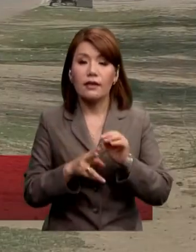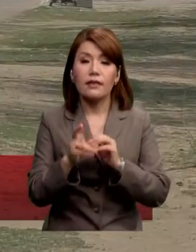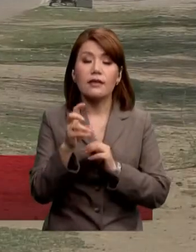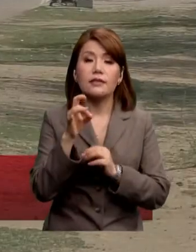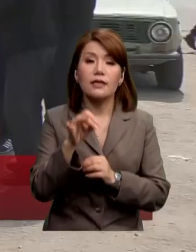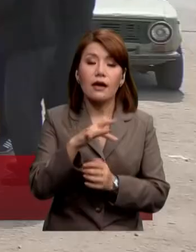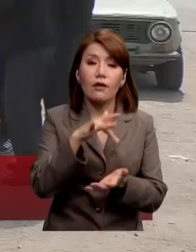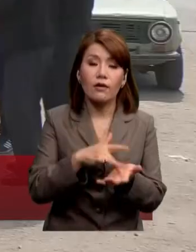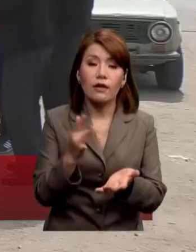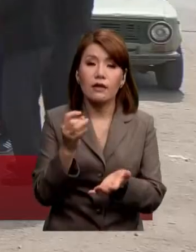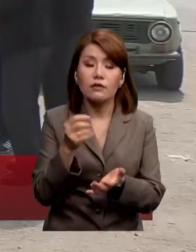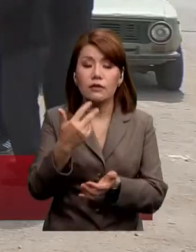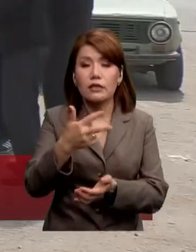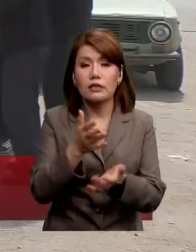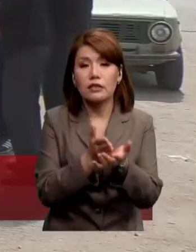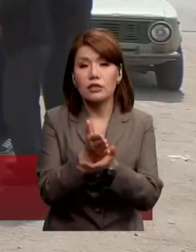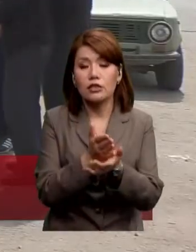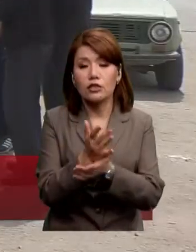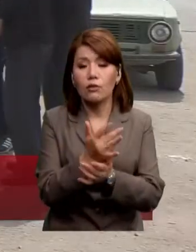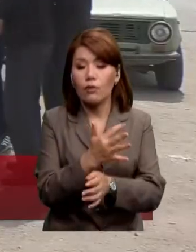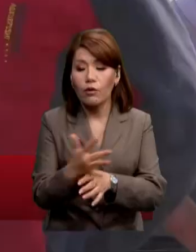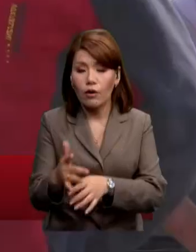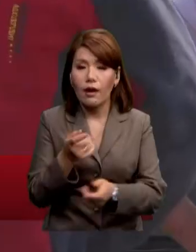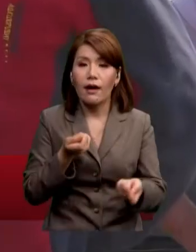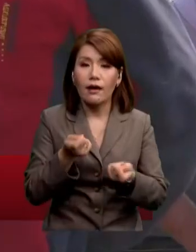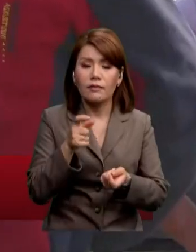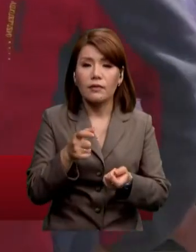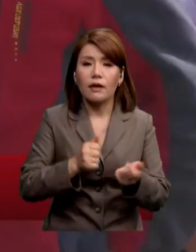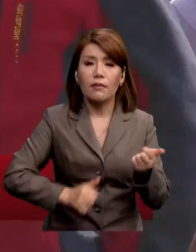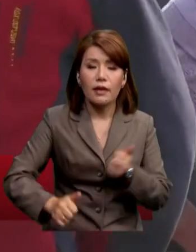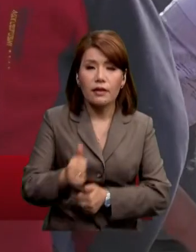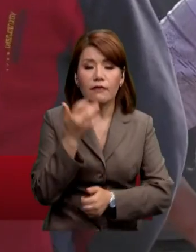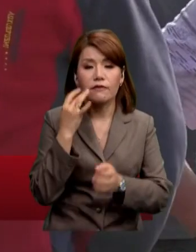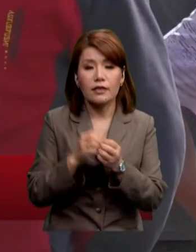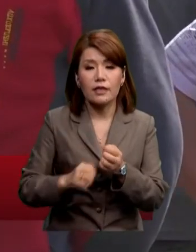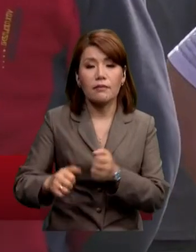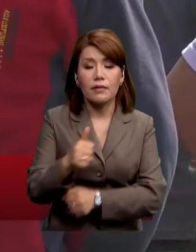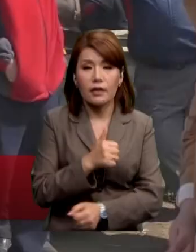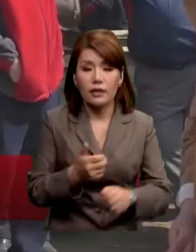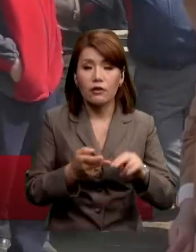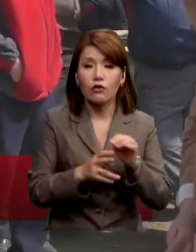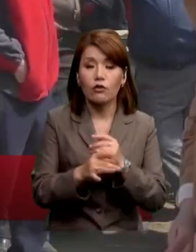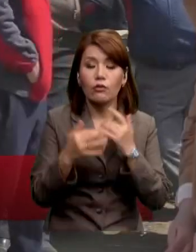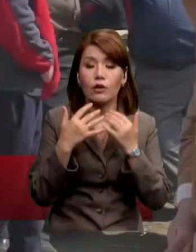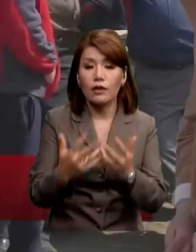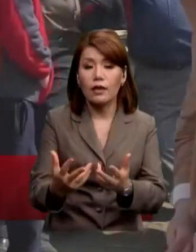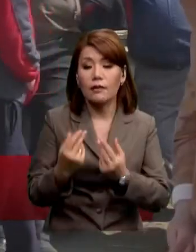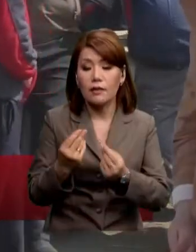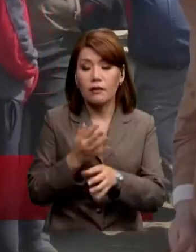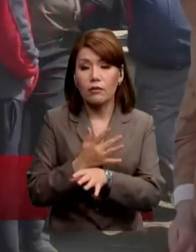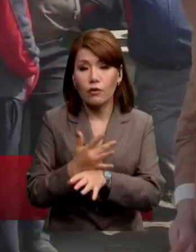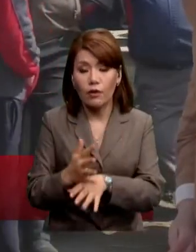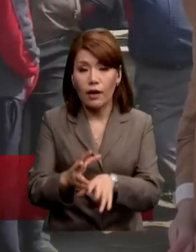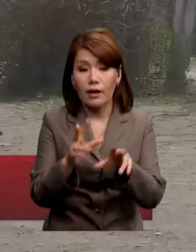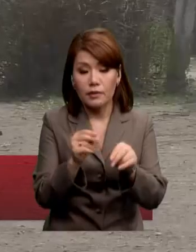Ақсу қаласында 30 жылдан артық уақытта қаншама әкім ауысты. Әр жолғы билік өкілі Үштеректің мәселесіне қаныққан соң әдеттегідей уәде